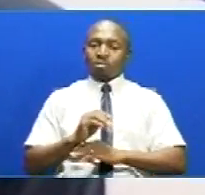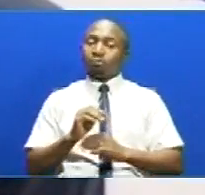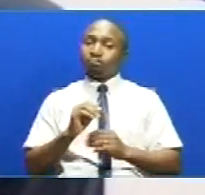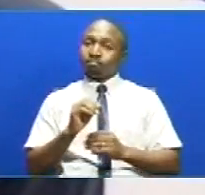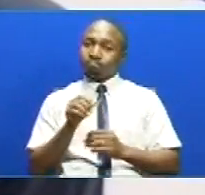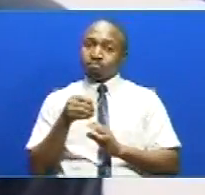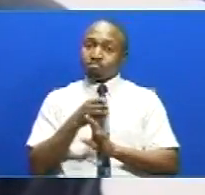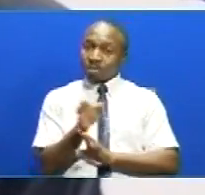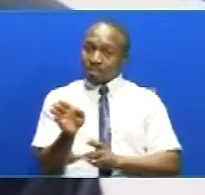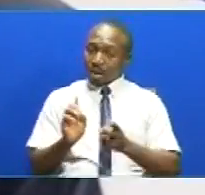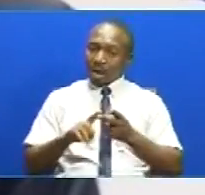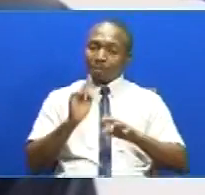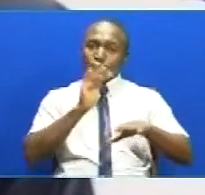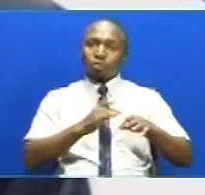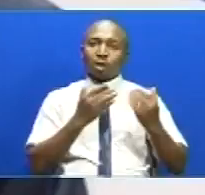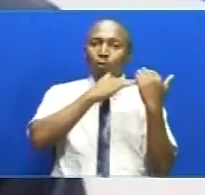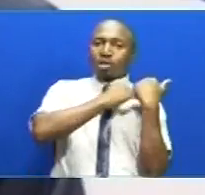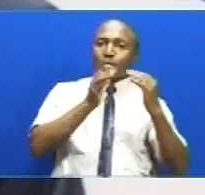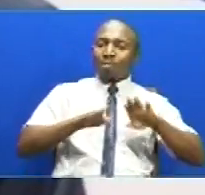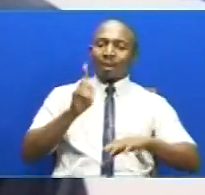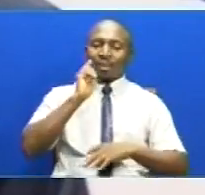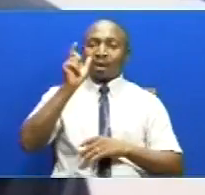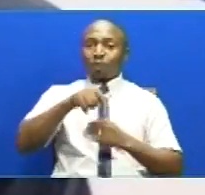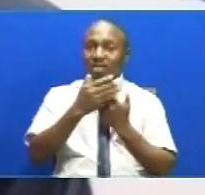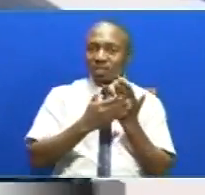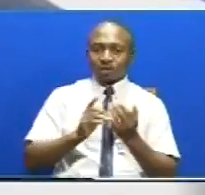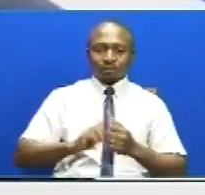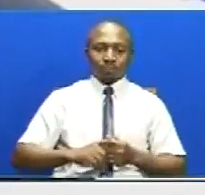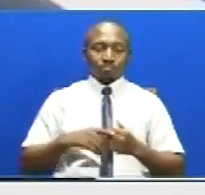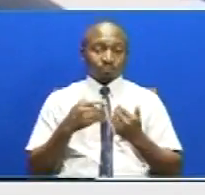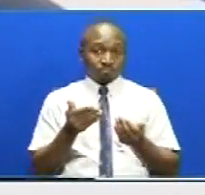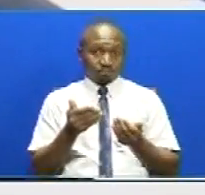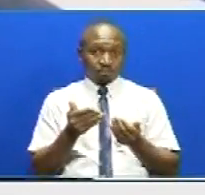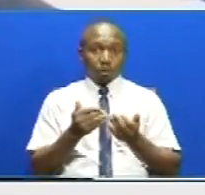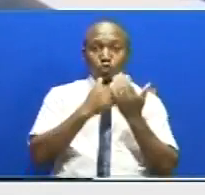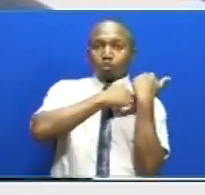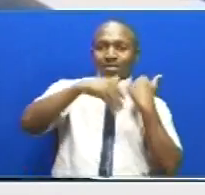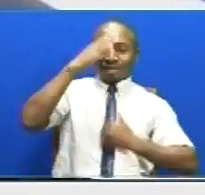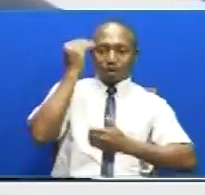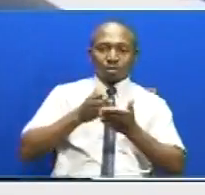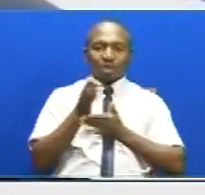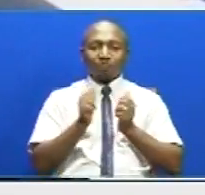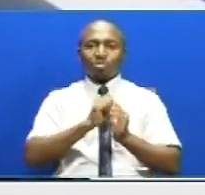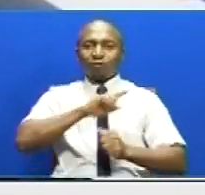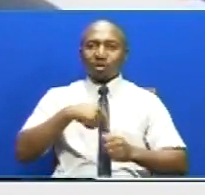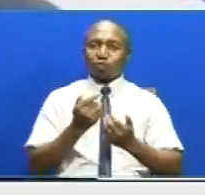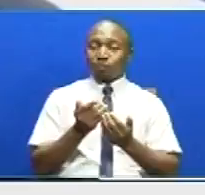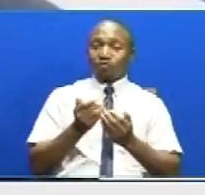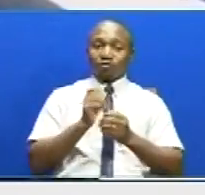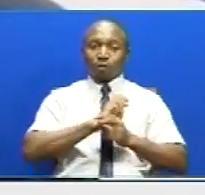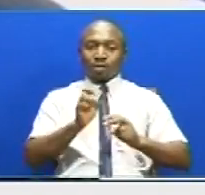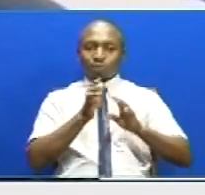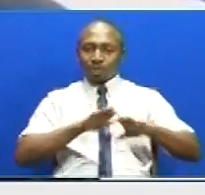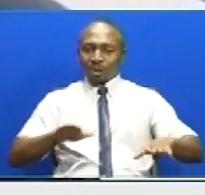wajibu wa amani kwa kila mwananchi. Tunafahamu ni jukumu la serikali kupitia vyombo vyetu vya ulinzi na usalama kulinda raia na mali